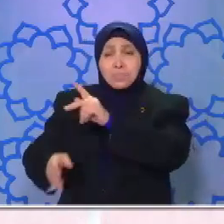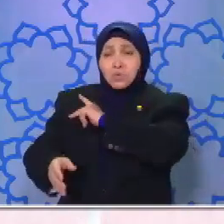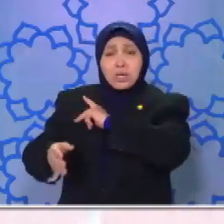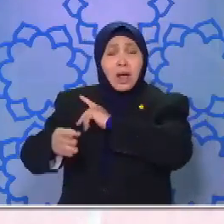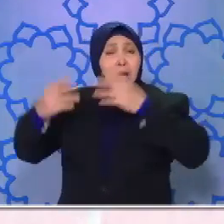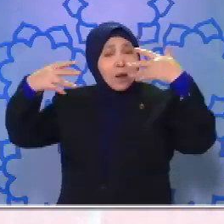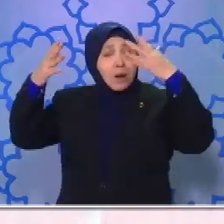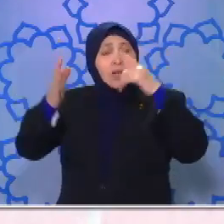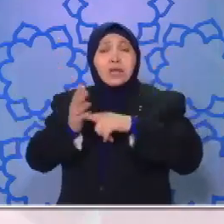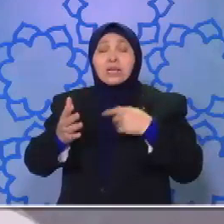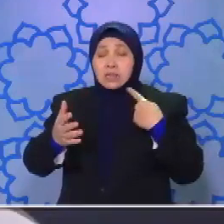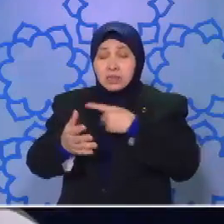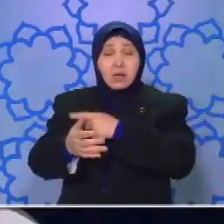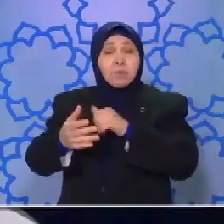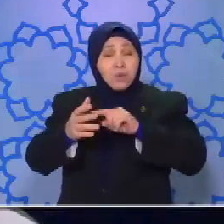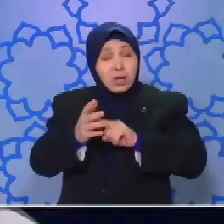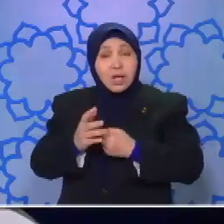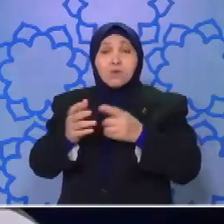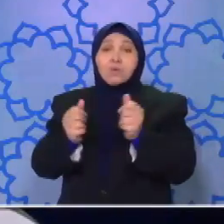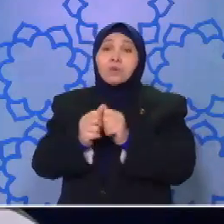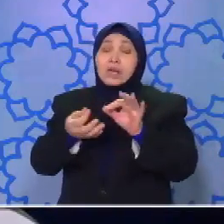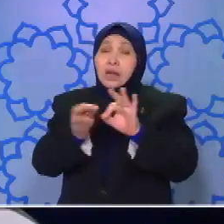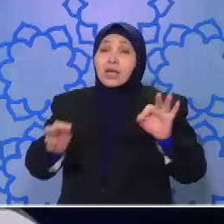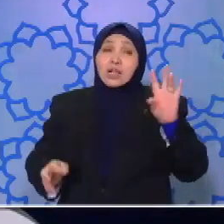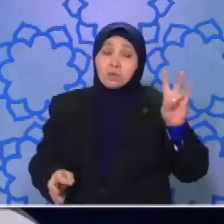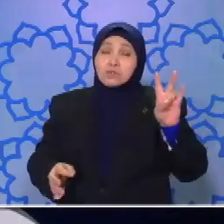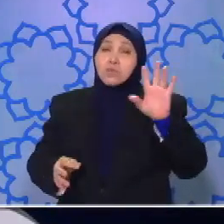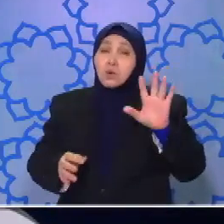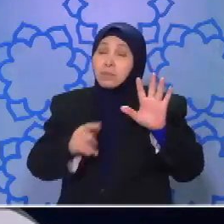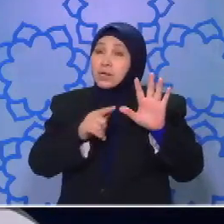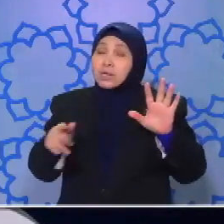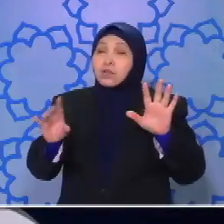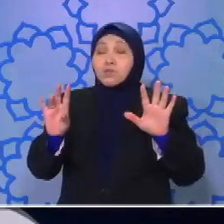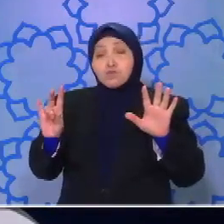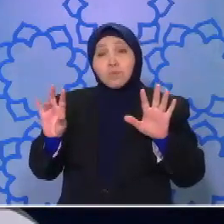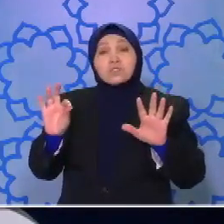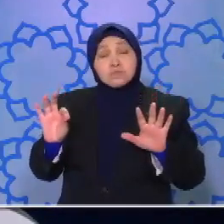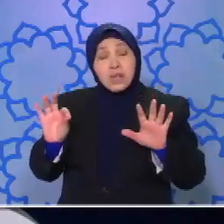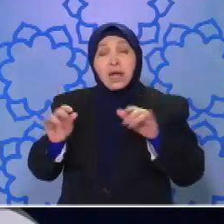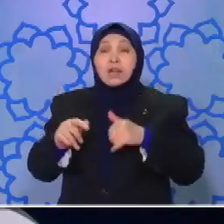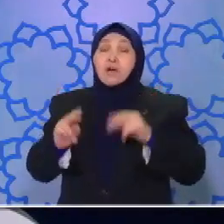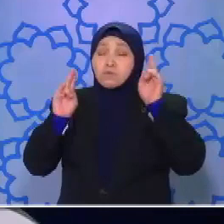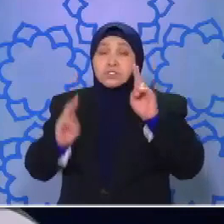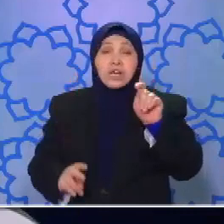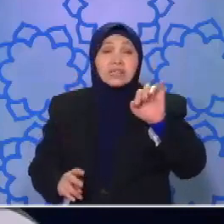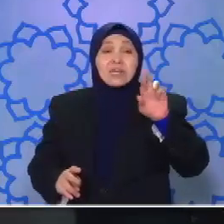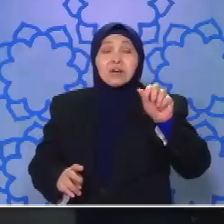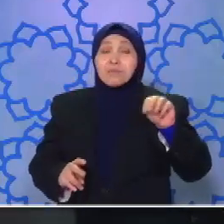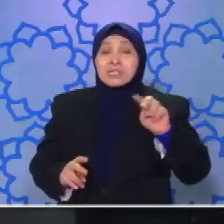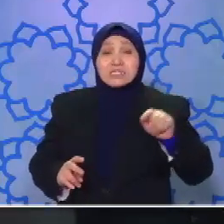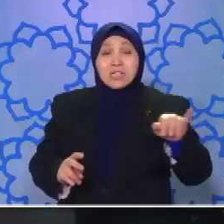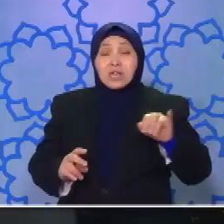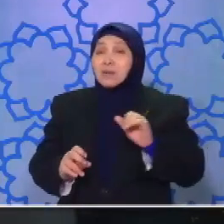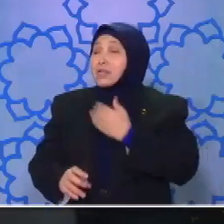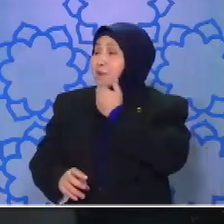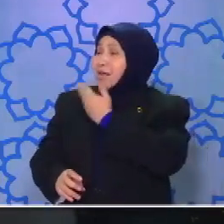dahulu bacaan pada bahagian pertama ini dengan ayat 75 hingga 79 bersama Al-Fadhil Ustaz Tirmizi. Silakan Ustaz. Baik,